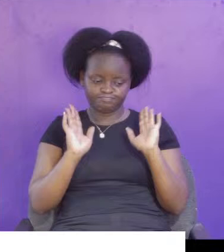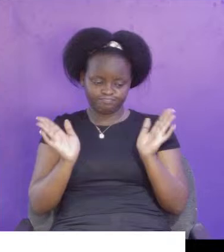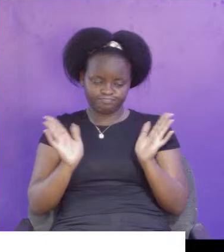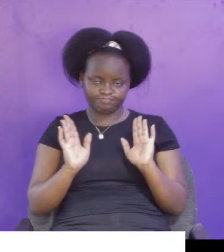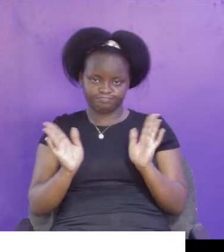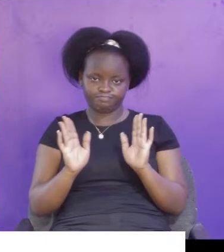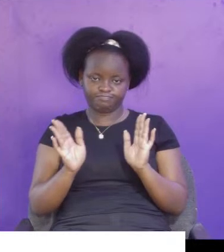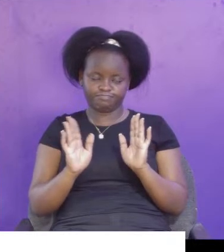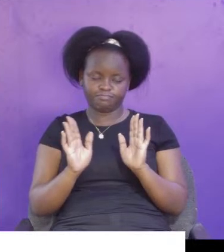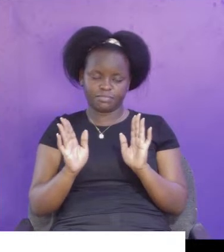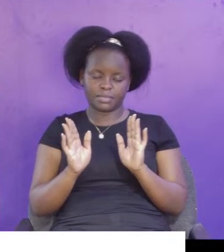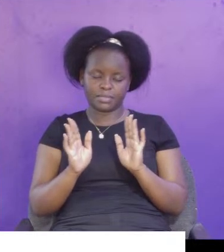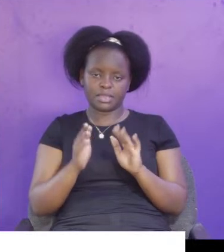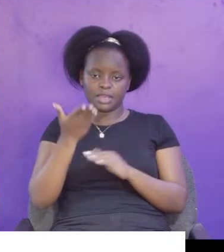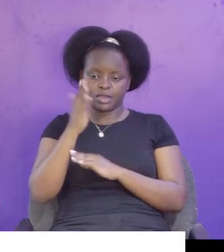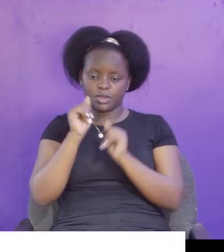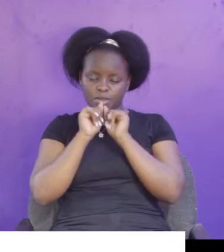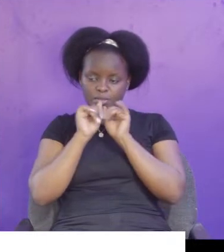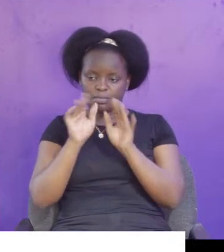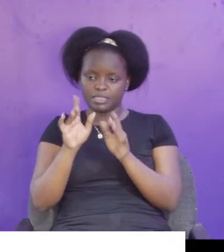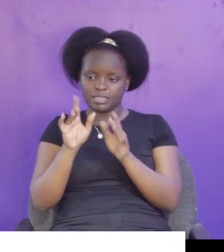Mungu awabariki familia yako na